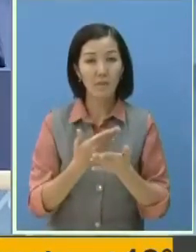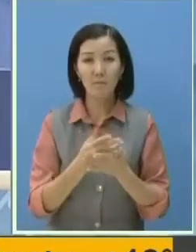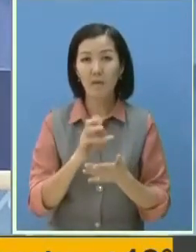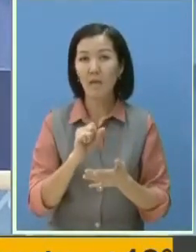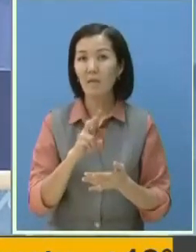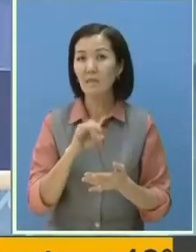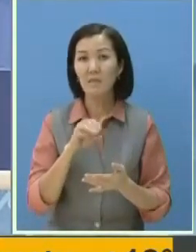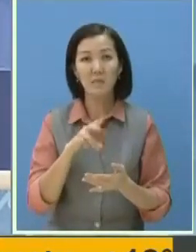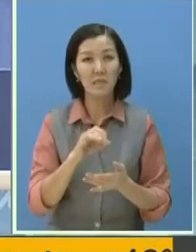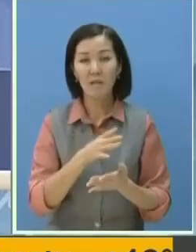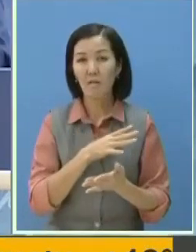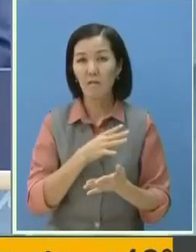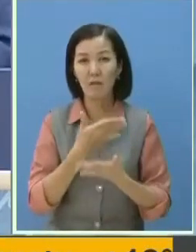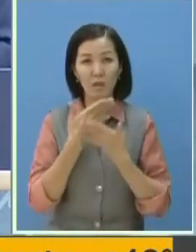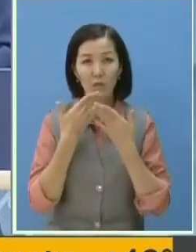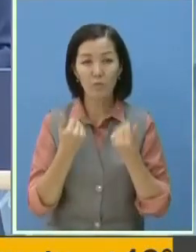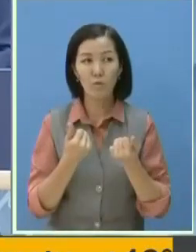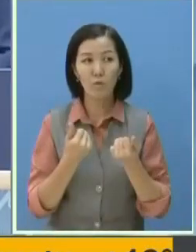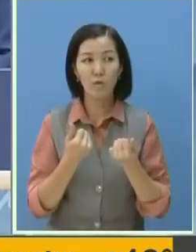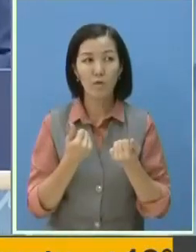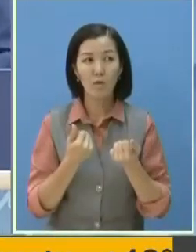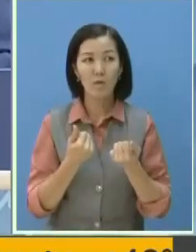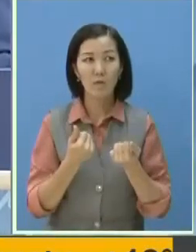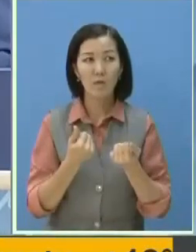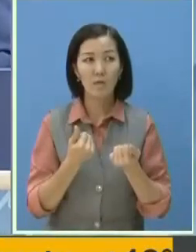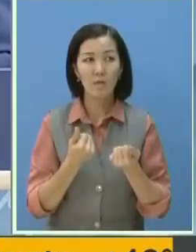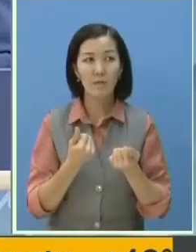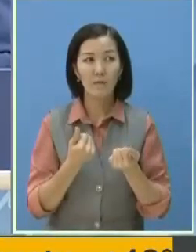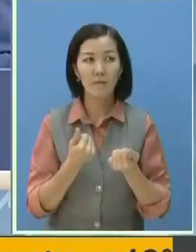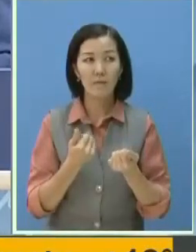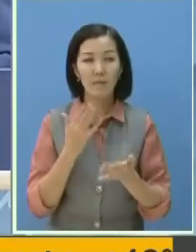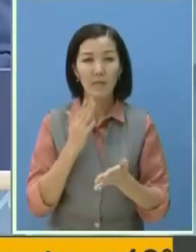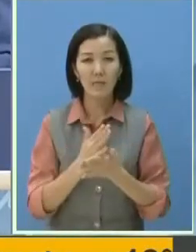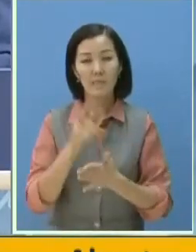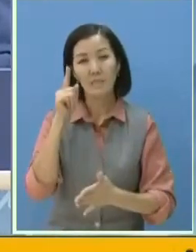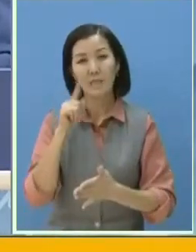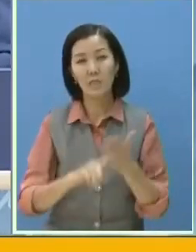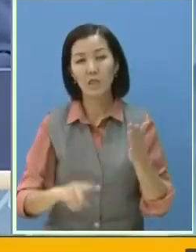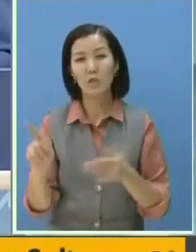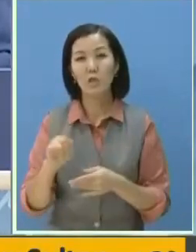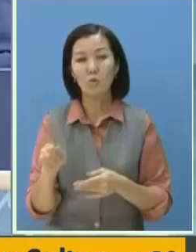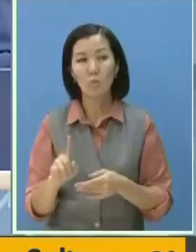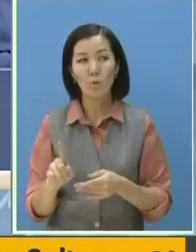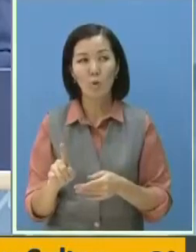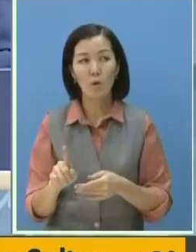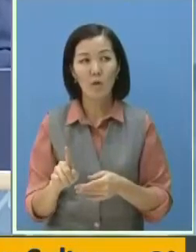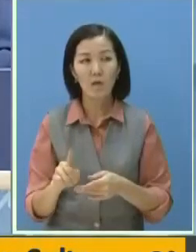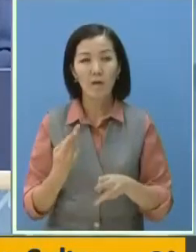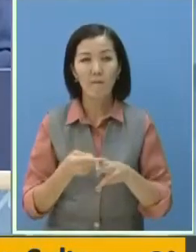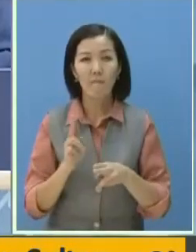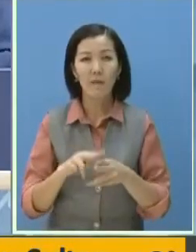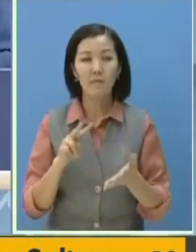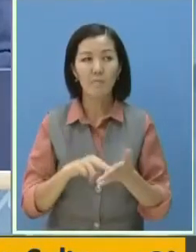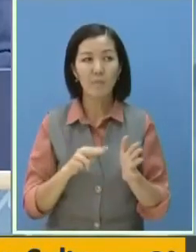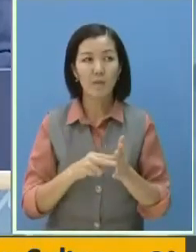другие механизмы иммунитета, и, в общем-то, есть надежда, что и в этом плане